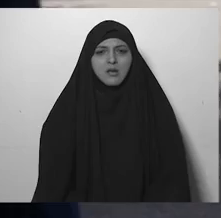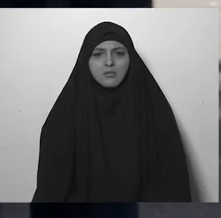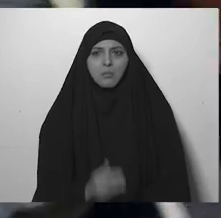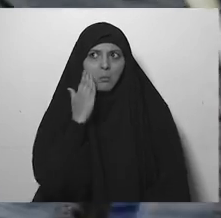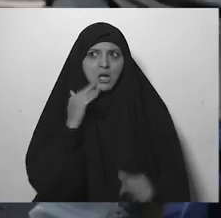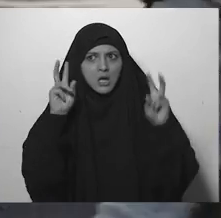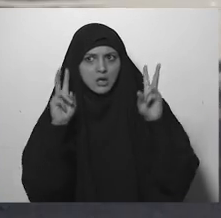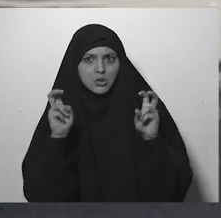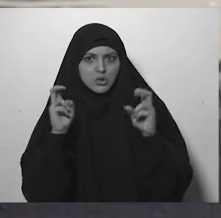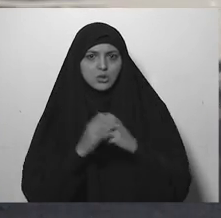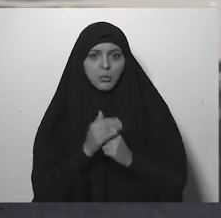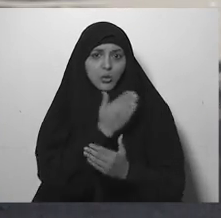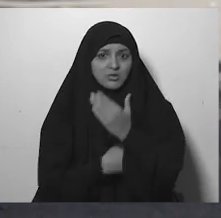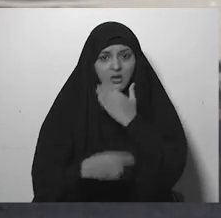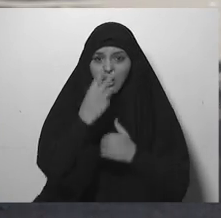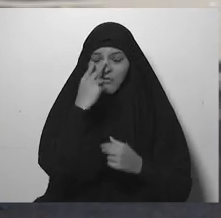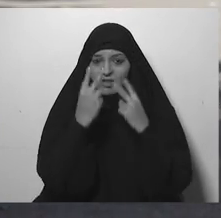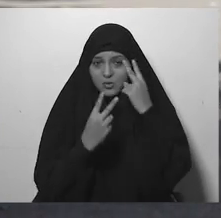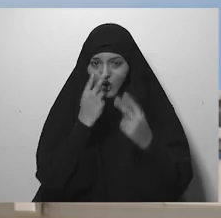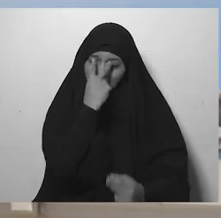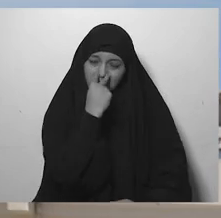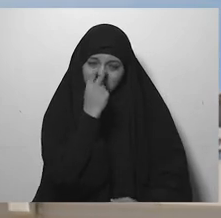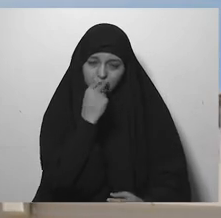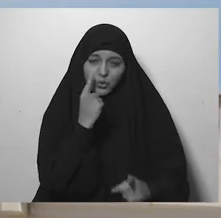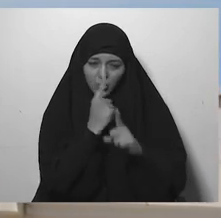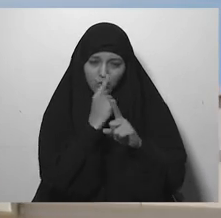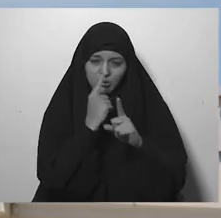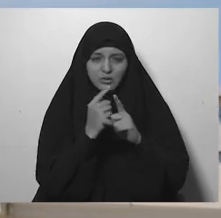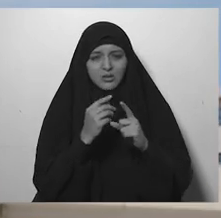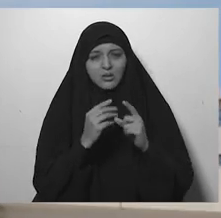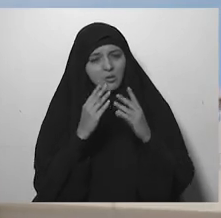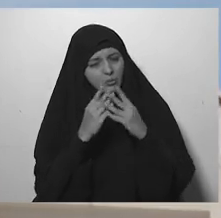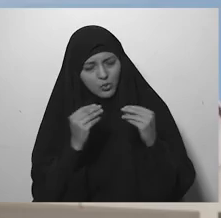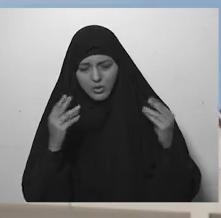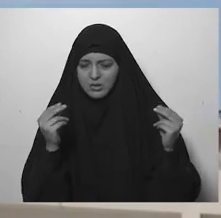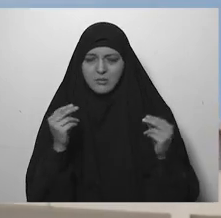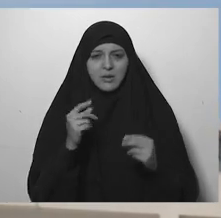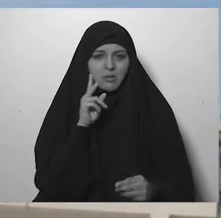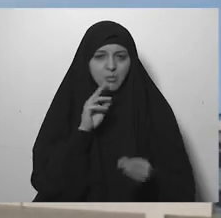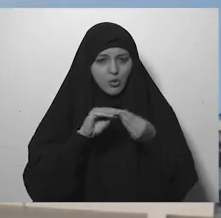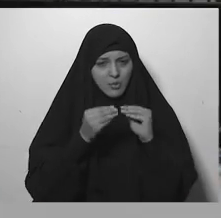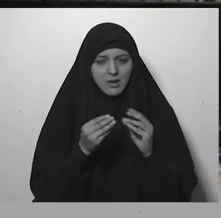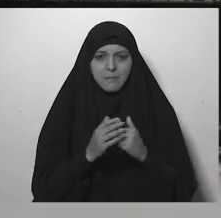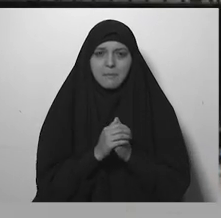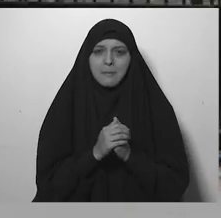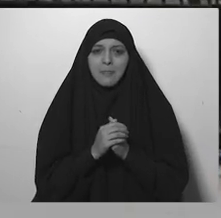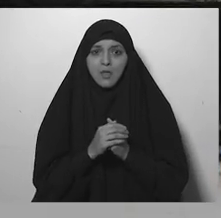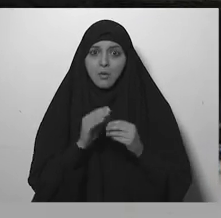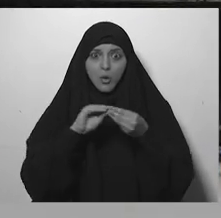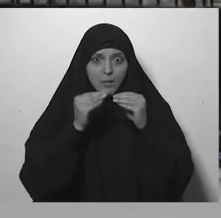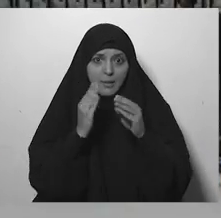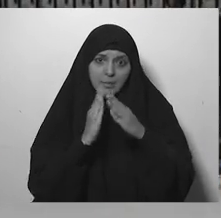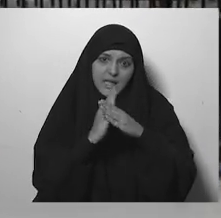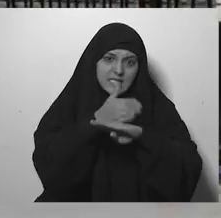handicaps différents. Par exemple, les handicaps visuels. Ils rencontrent aussi plusieurs difficultés. Les